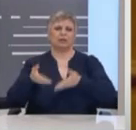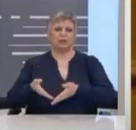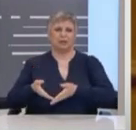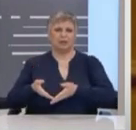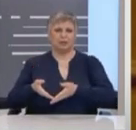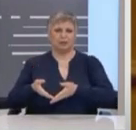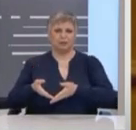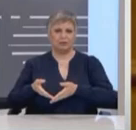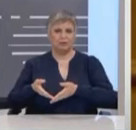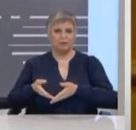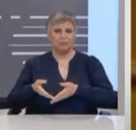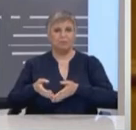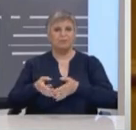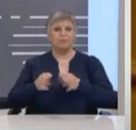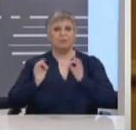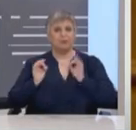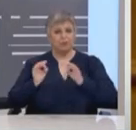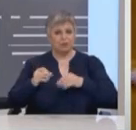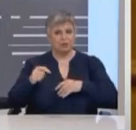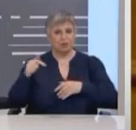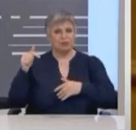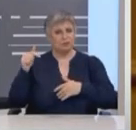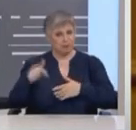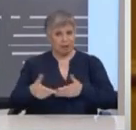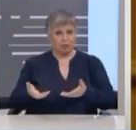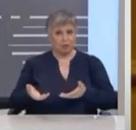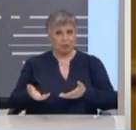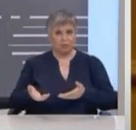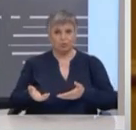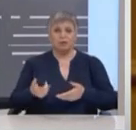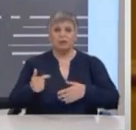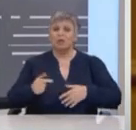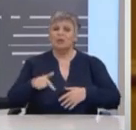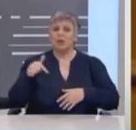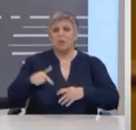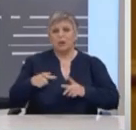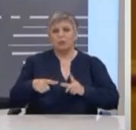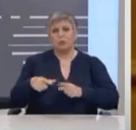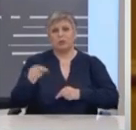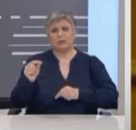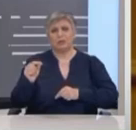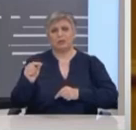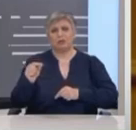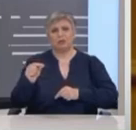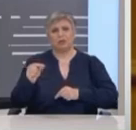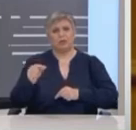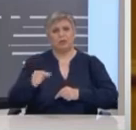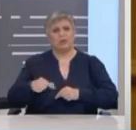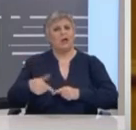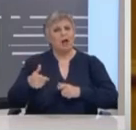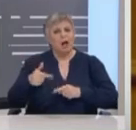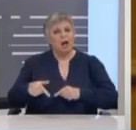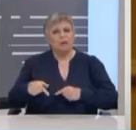Στην επιλογή του οποίου βεβαίως και προφανώς του πολιτικού συστήματος της Κύπρου, που έχει τις δομές